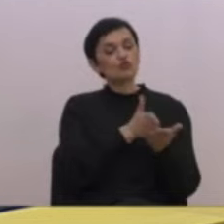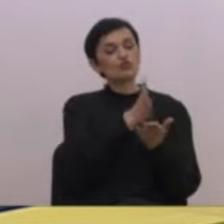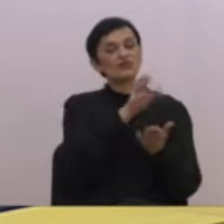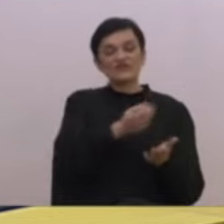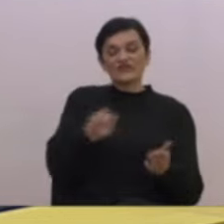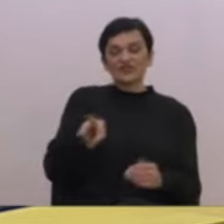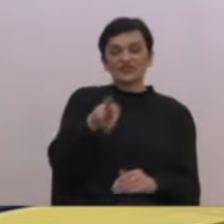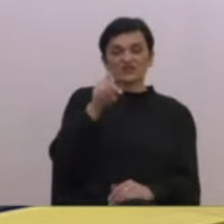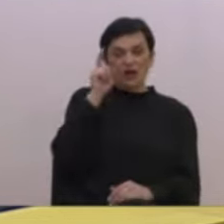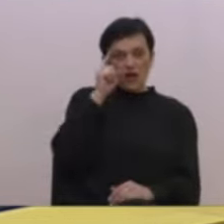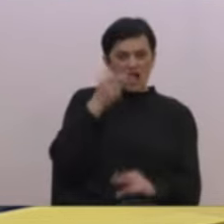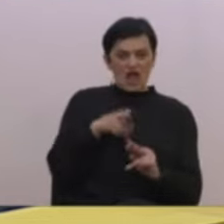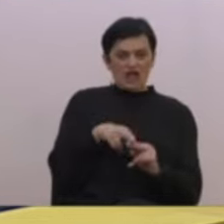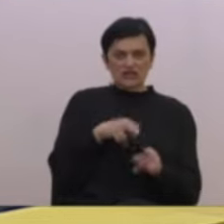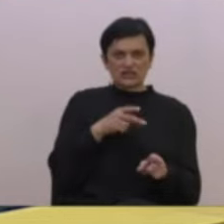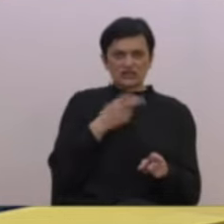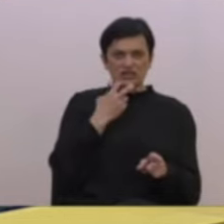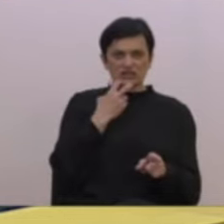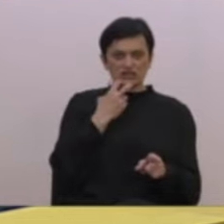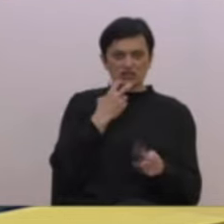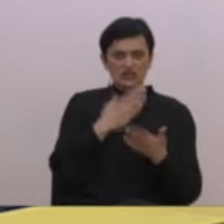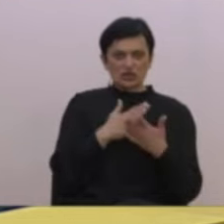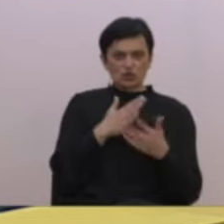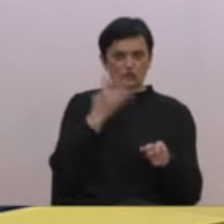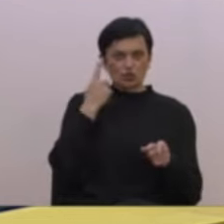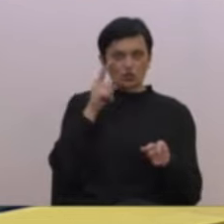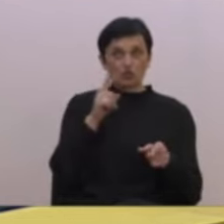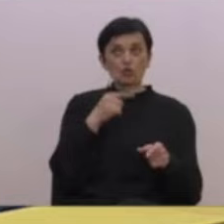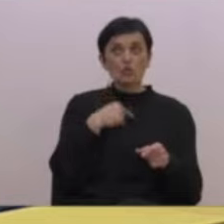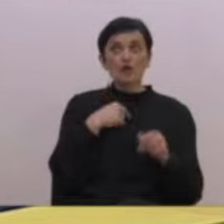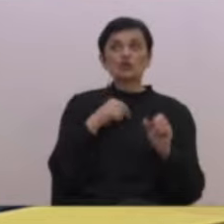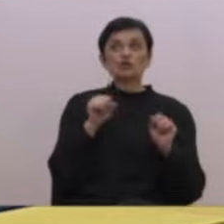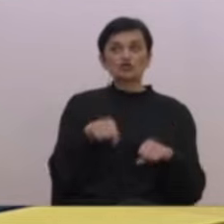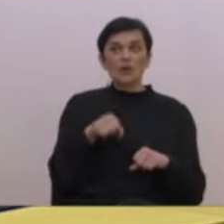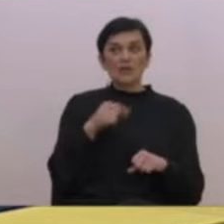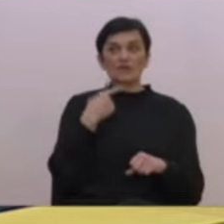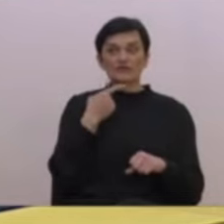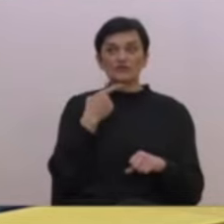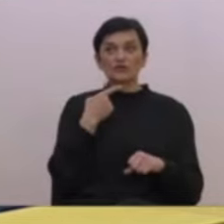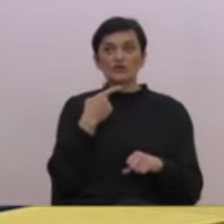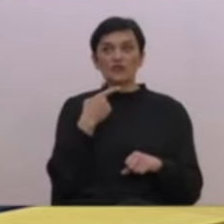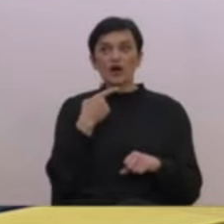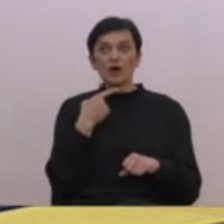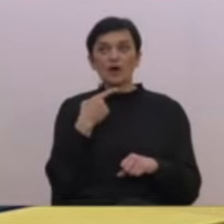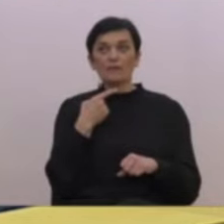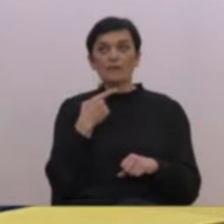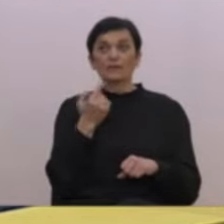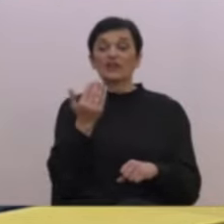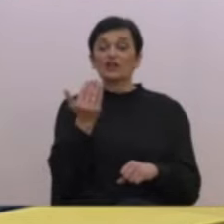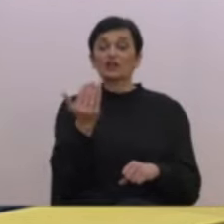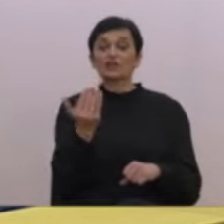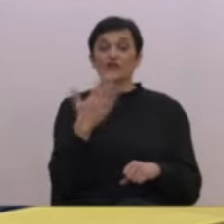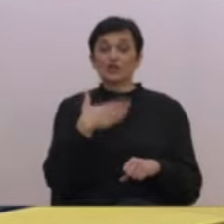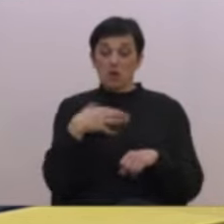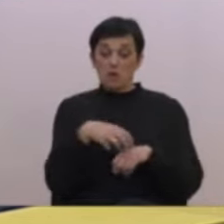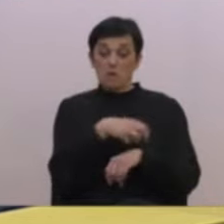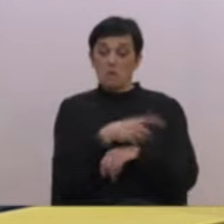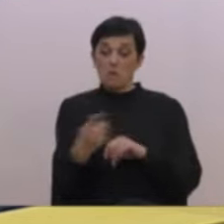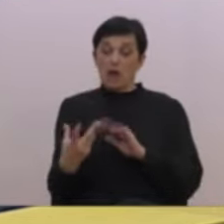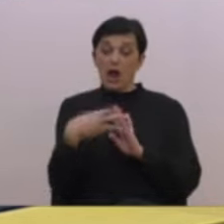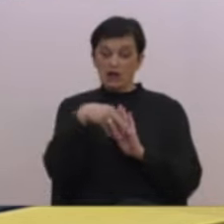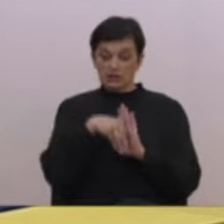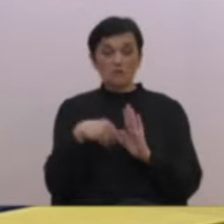ეს ისიდია ხო სასაცილოა მართლა? ანუ მე შეიძლება ვთქვა, რომ თქვენ რო ჩემ პარტიაში იყო